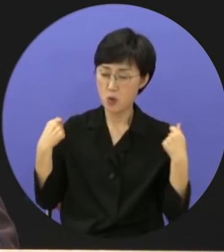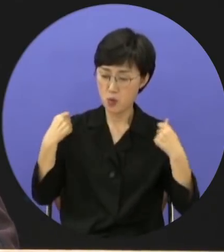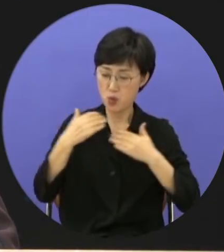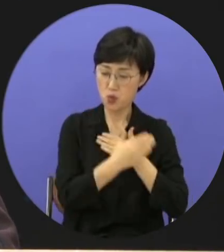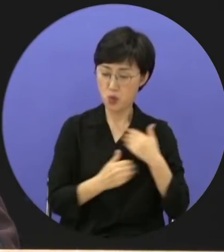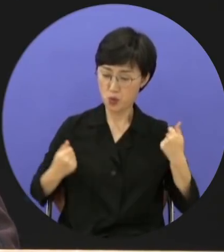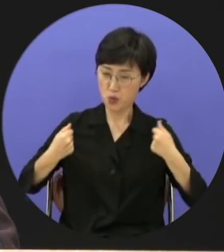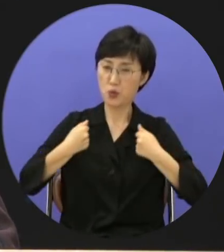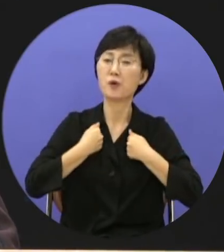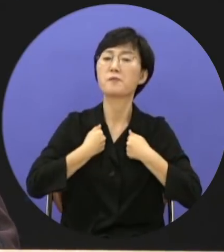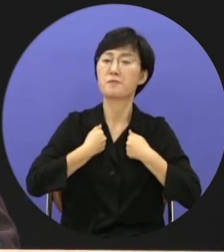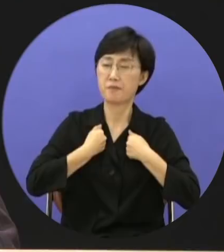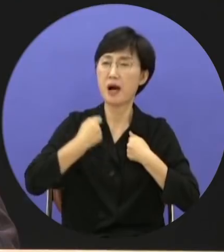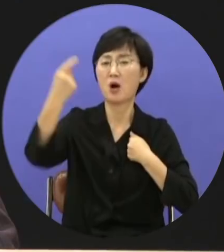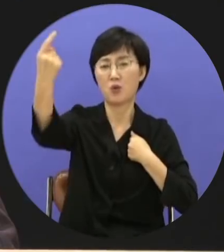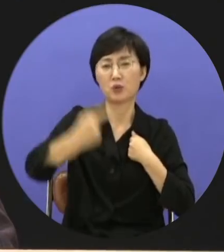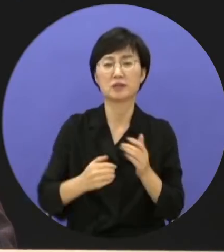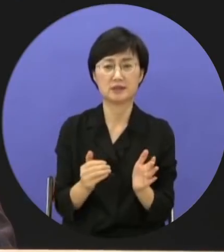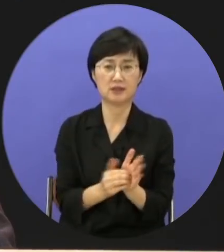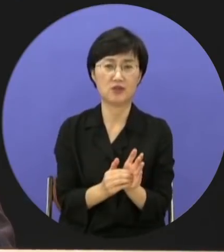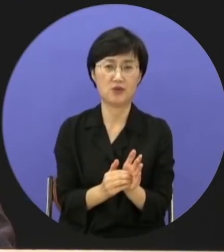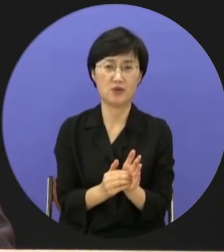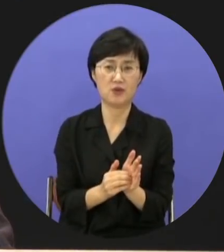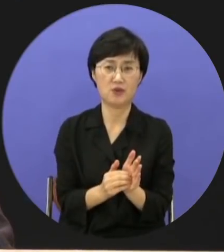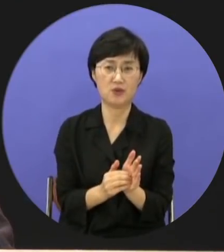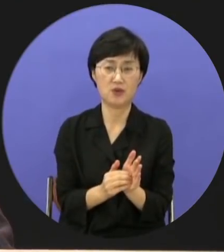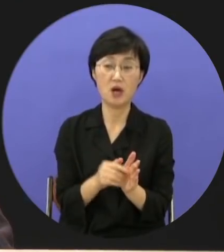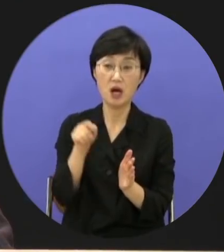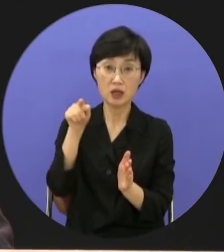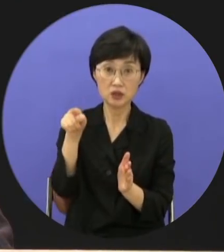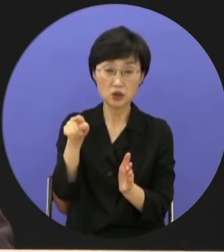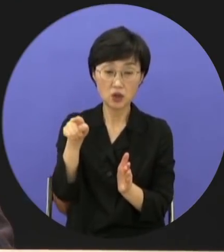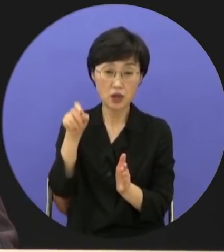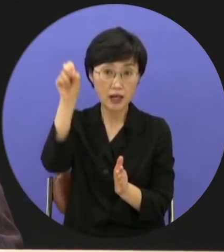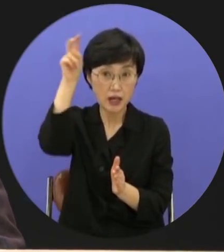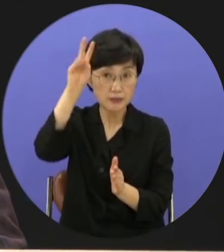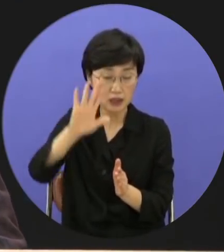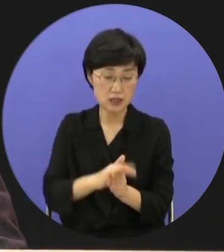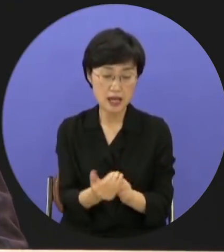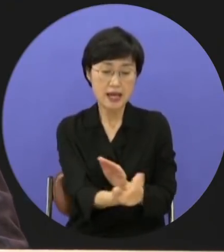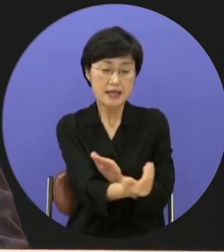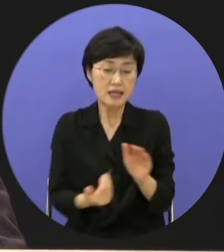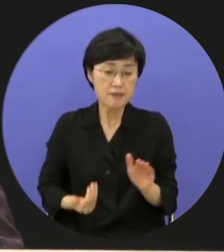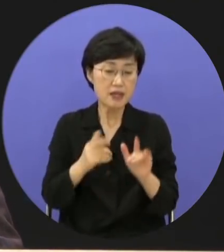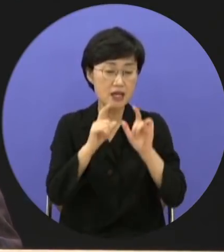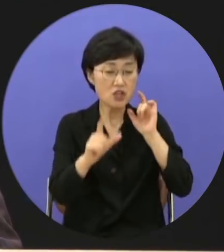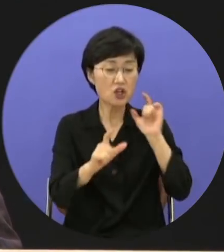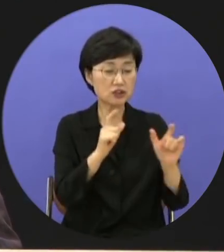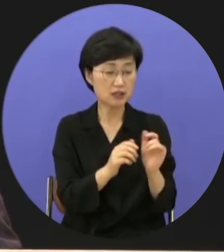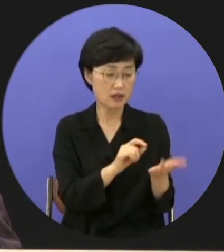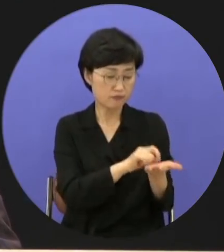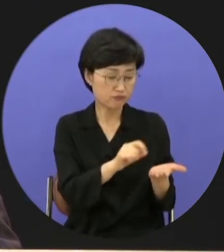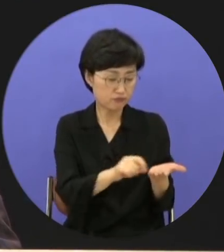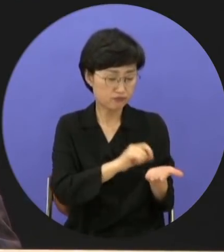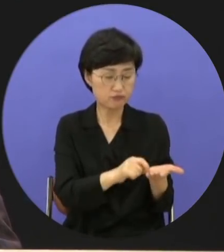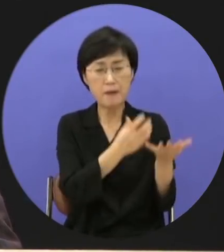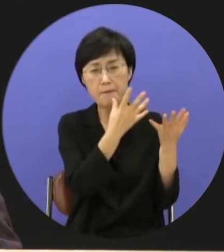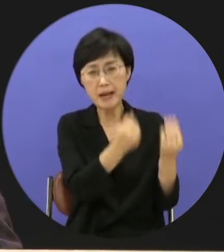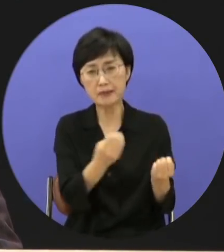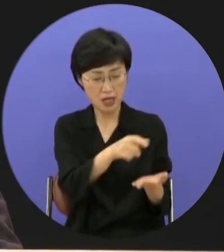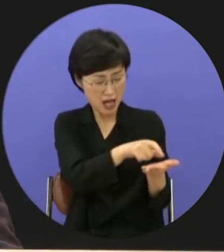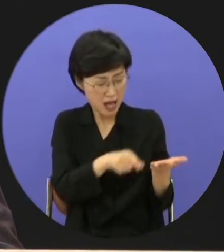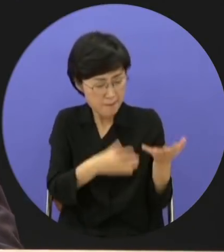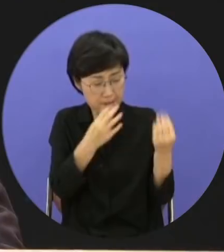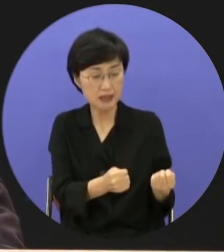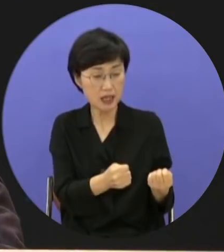to give salvation to mankind. 그게 놀라웠게도 예언됐어요. And astoundingly enough, 어디서 태어날 것도 예언됐어요. That was prophesied in advance, and